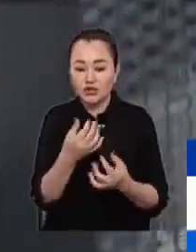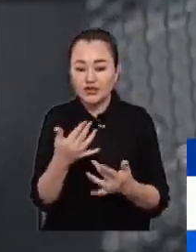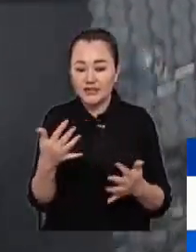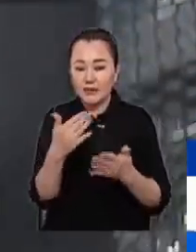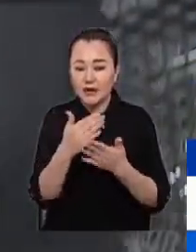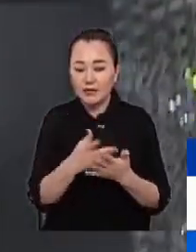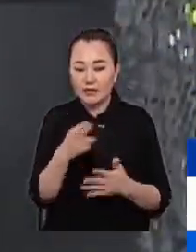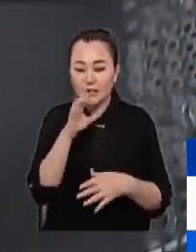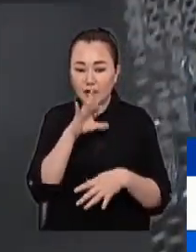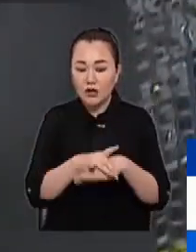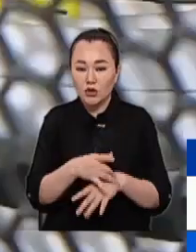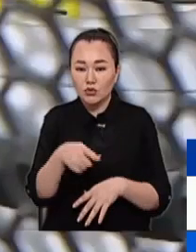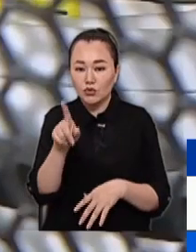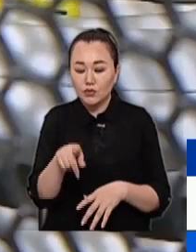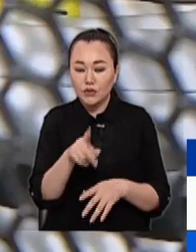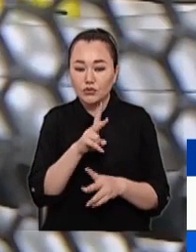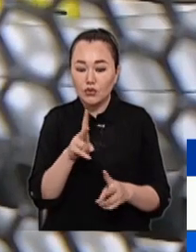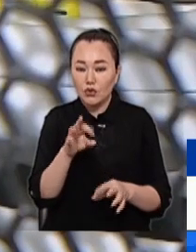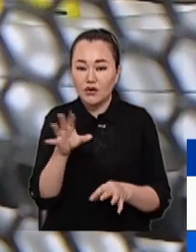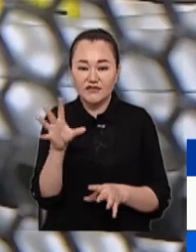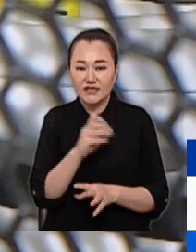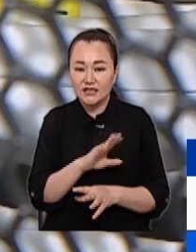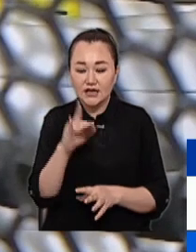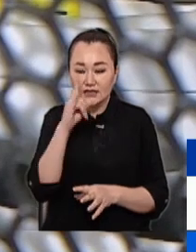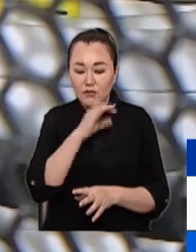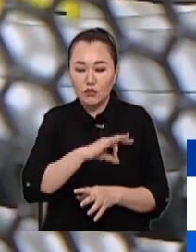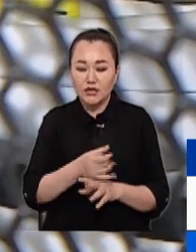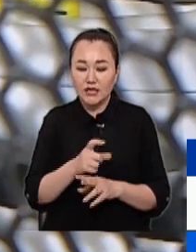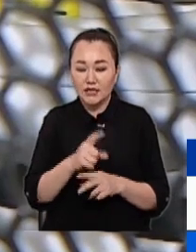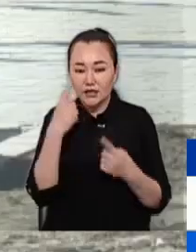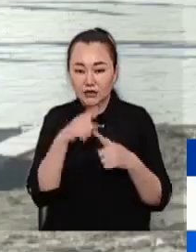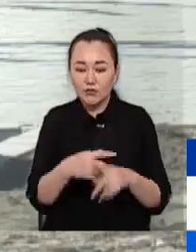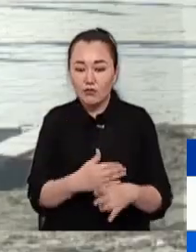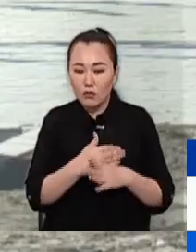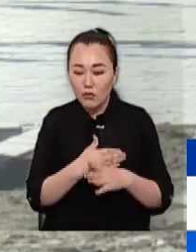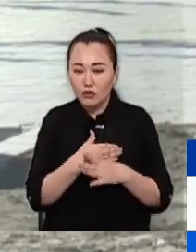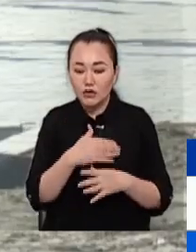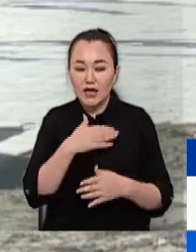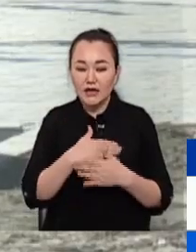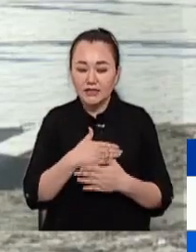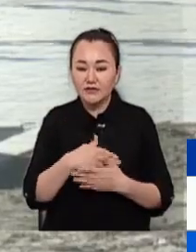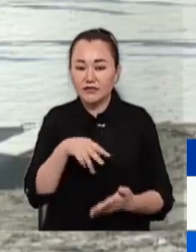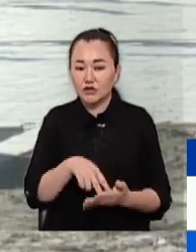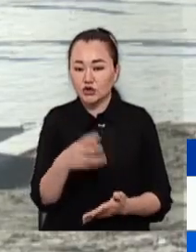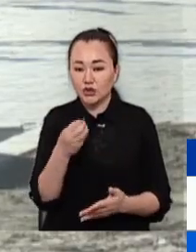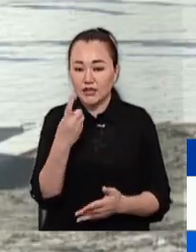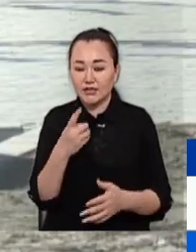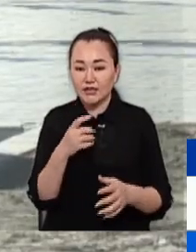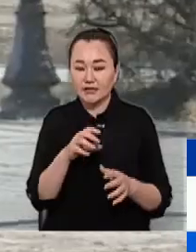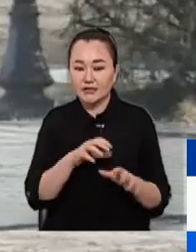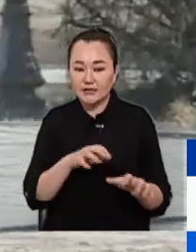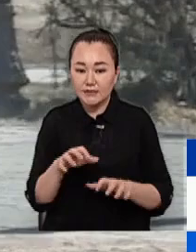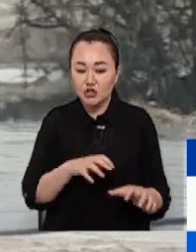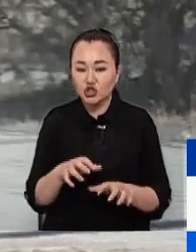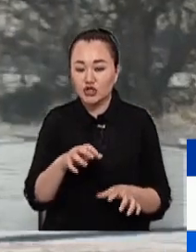для определения номера. Однако не все казахстанцы пользуются техническими помощниками. Активной стала еще одна схема